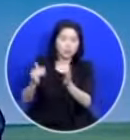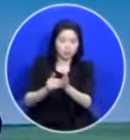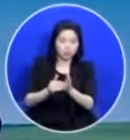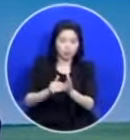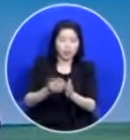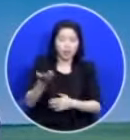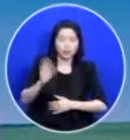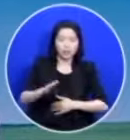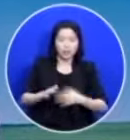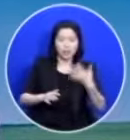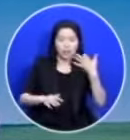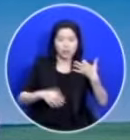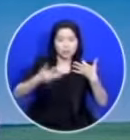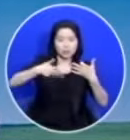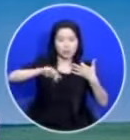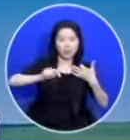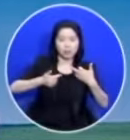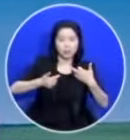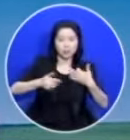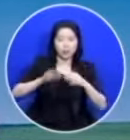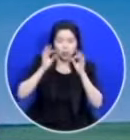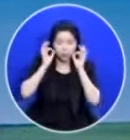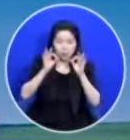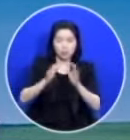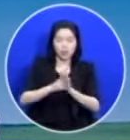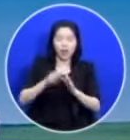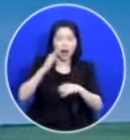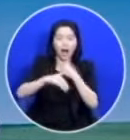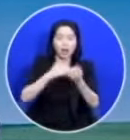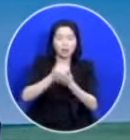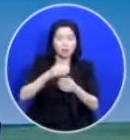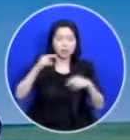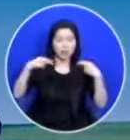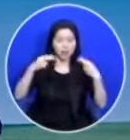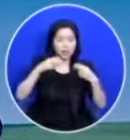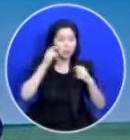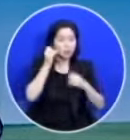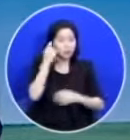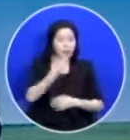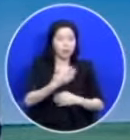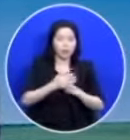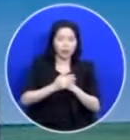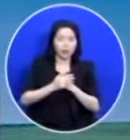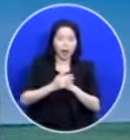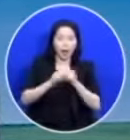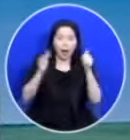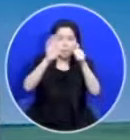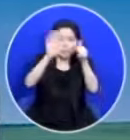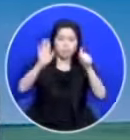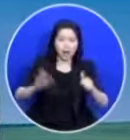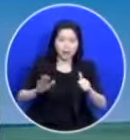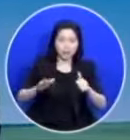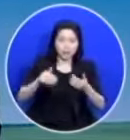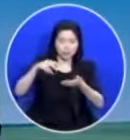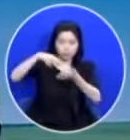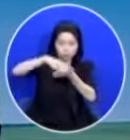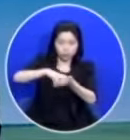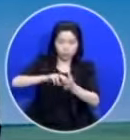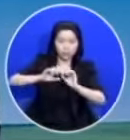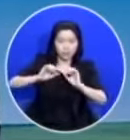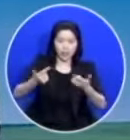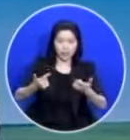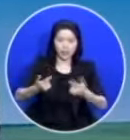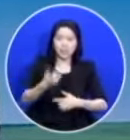18절에 보면 하나님이 엘리야에게 이렇게 말합니다 바알 신에게 무릎 꿇지 않은 7천명의